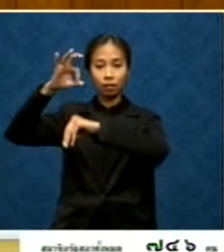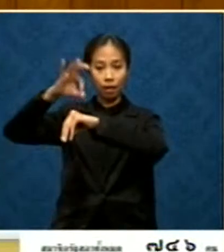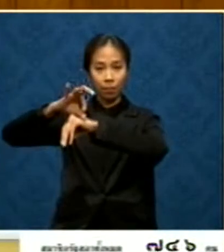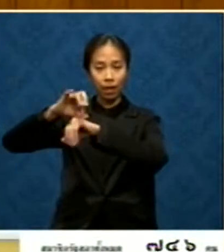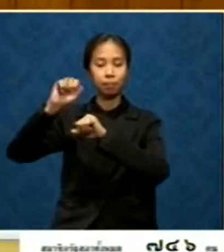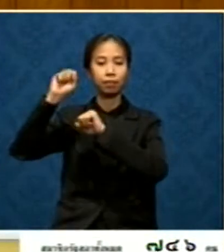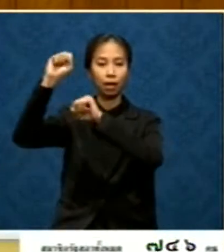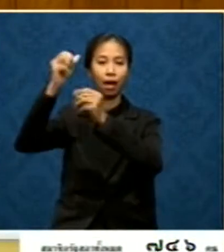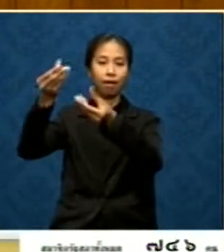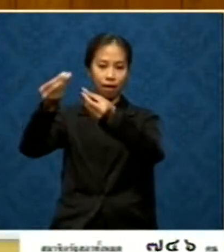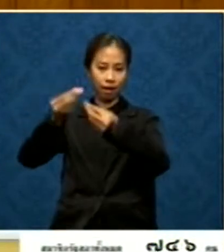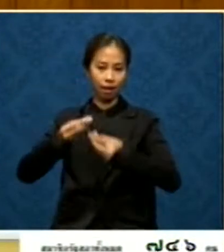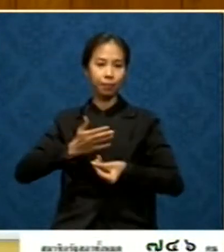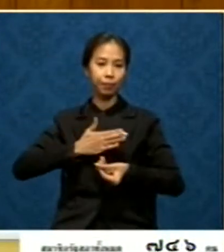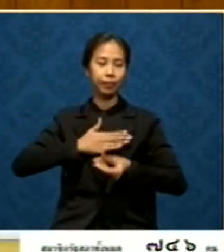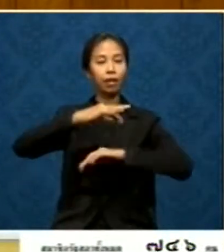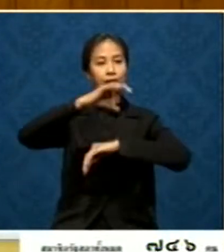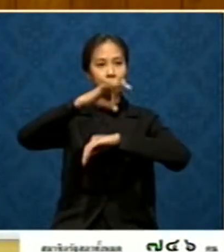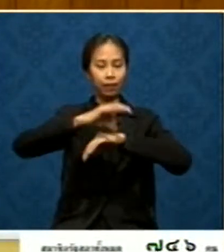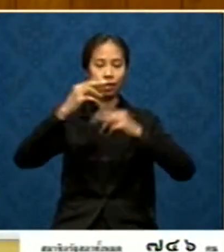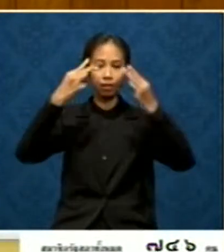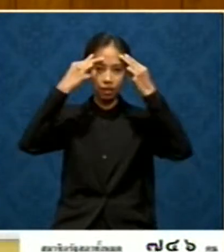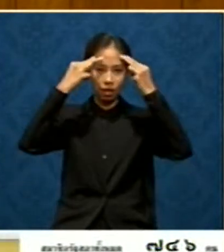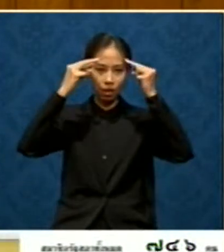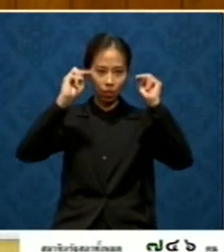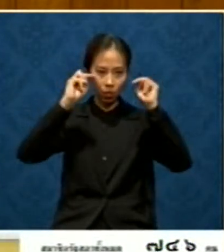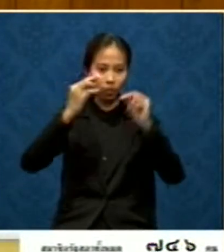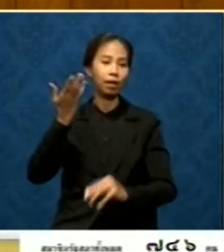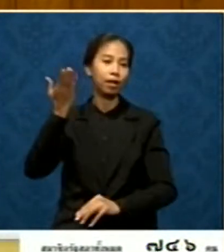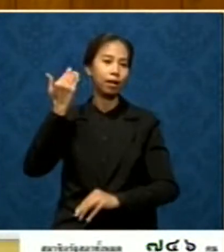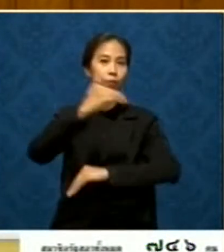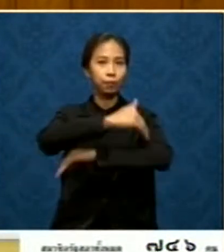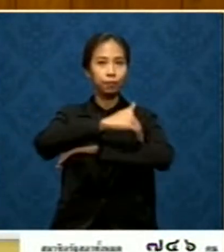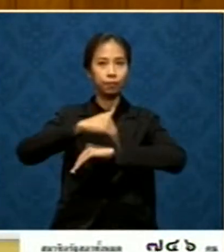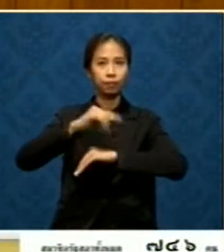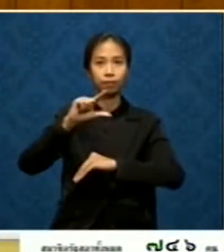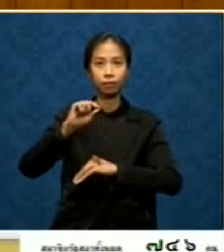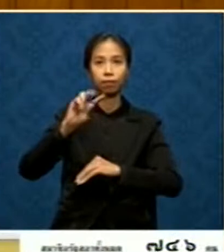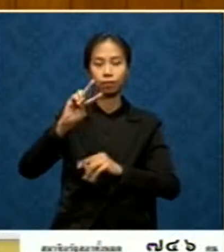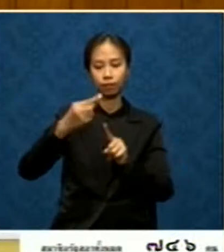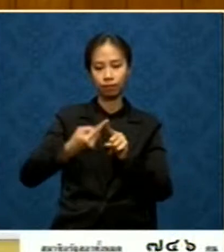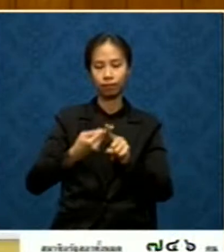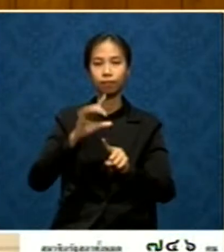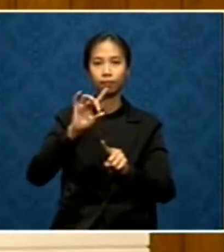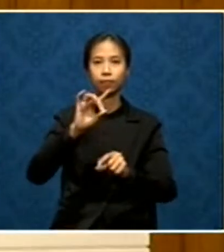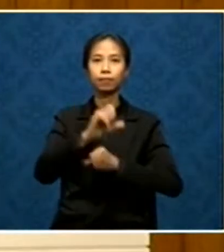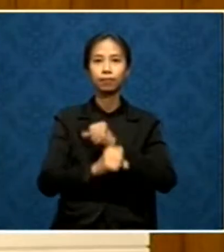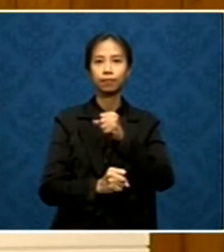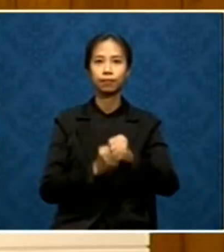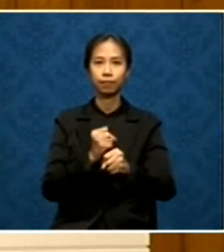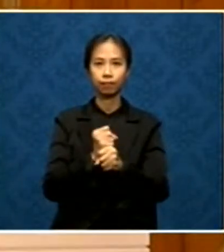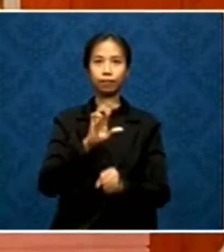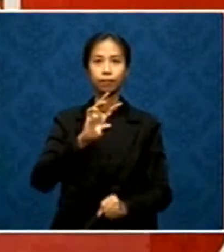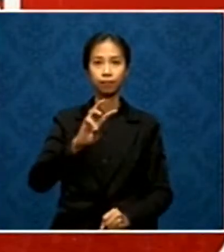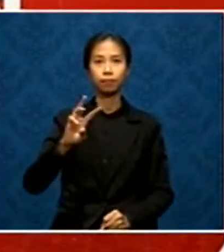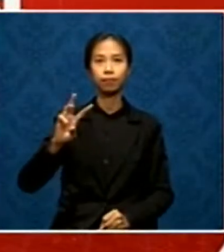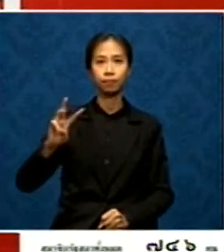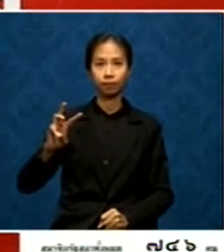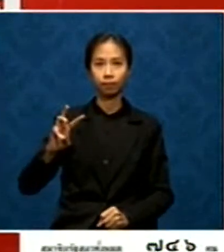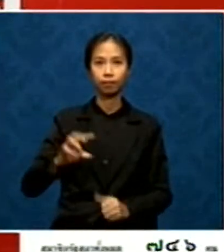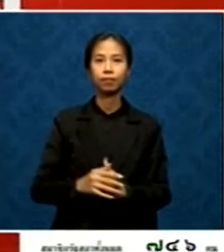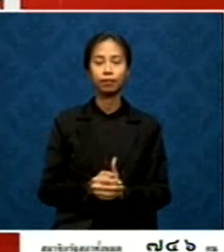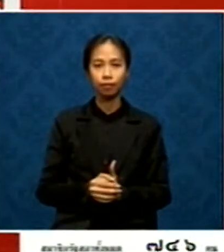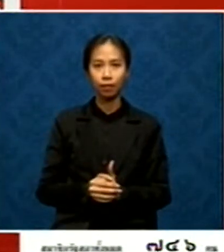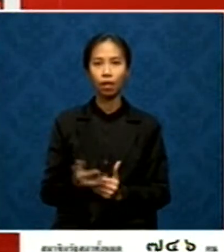ายกรัฐมนตรีเมื่อวันที่22สิงหาคมพุทธศักราช2566และ